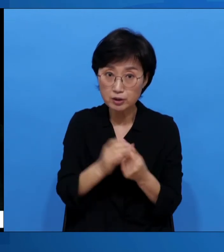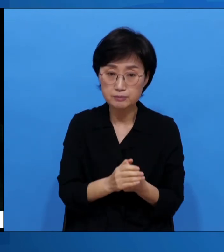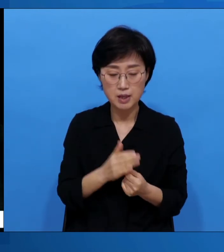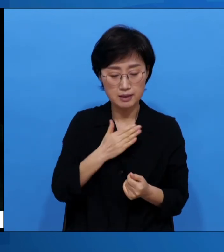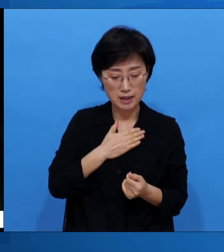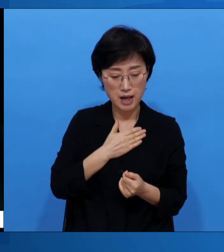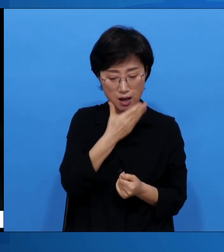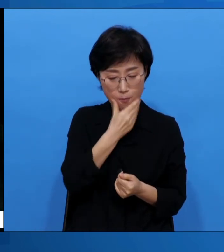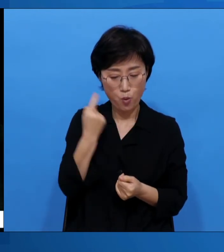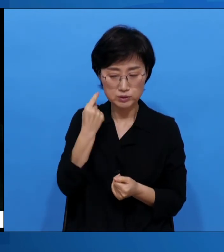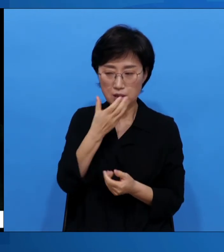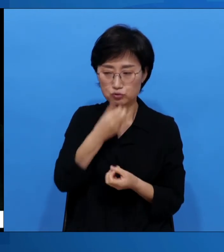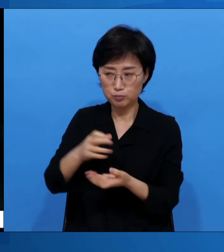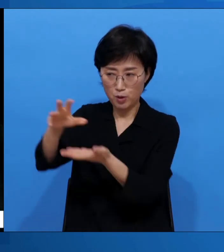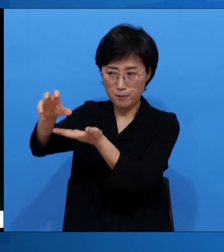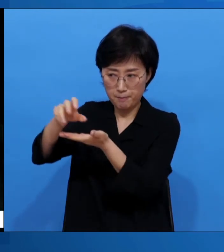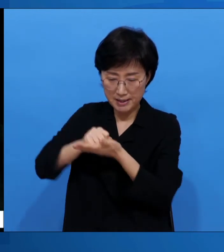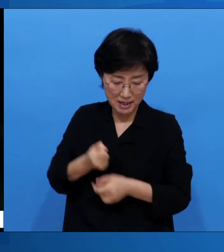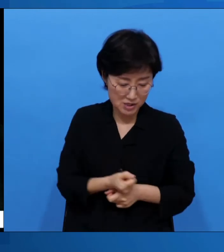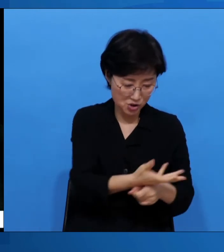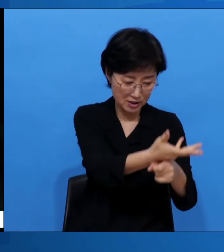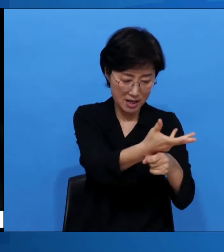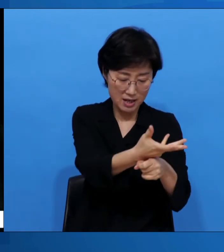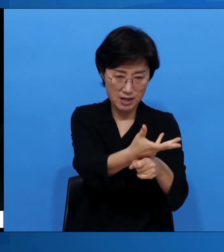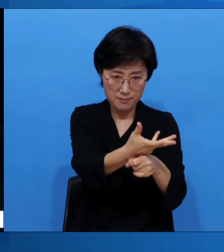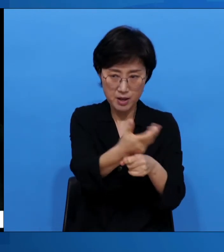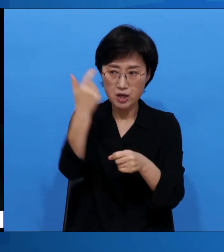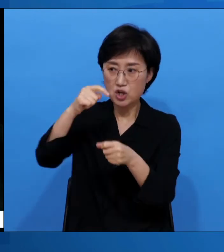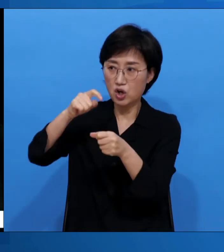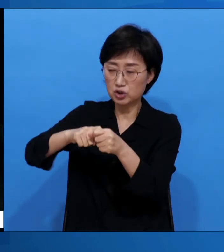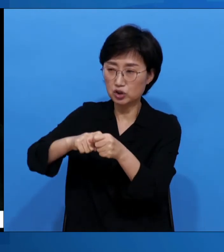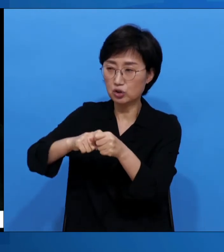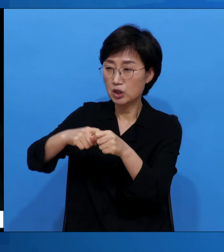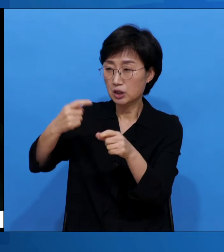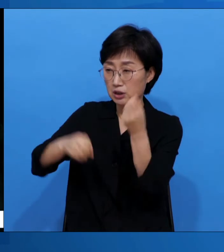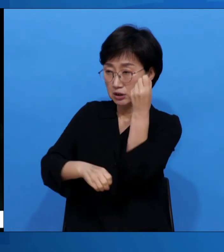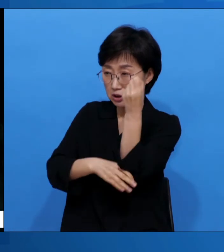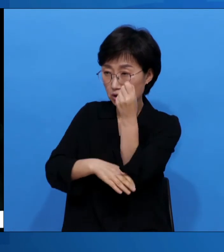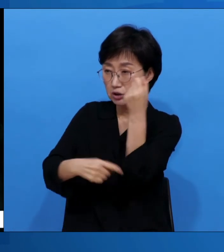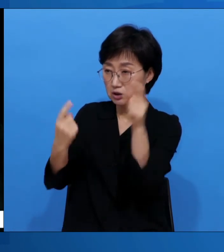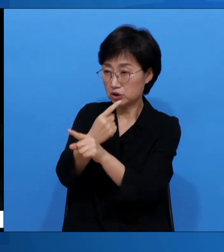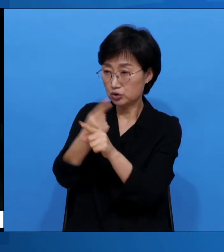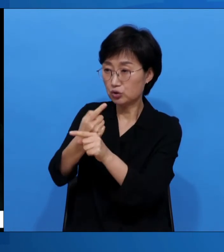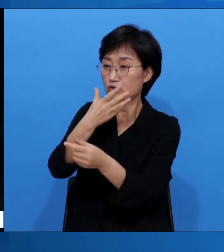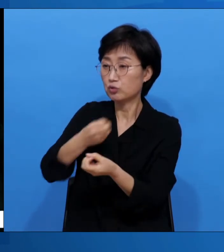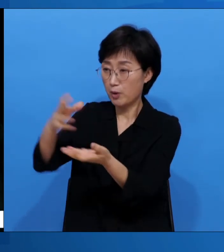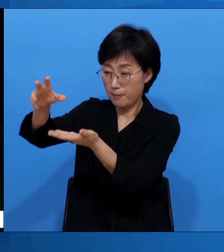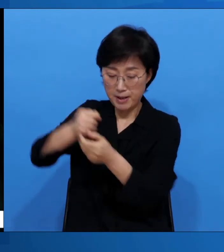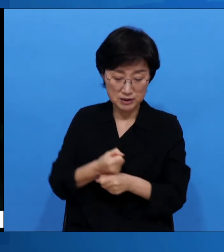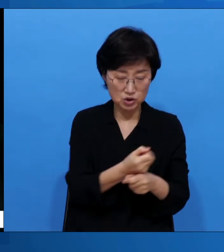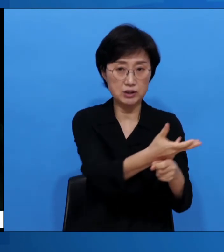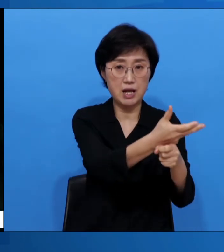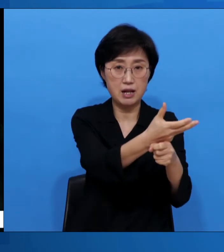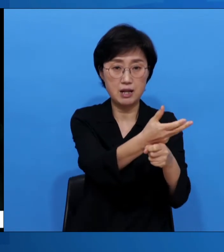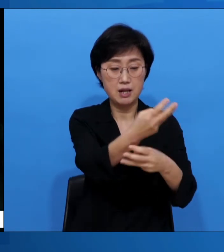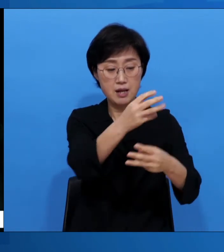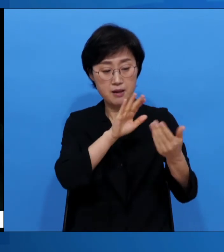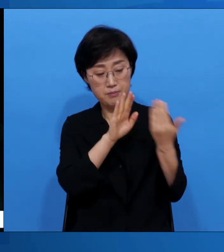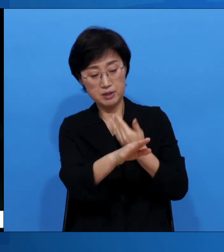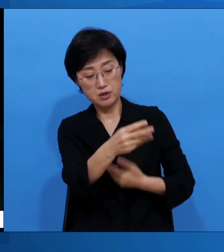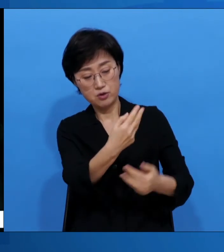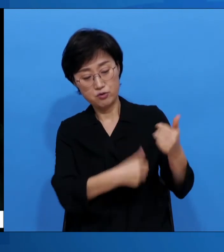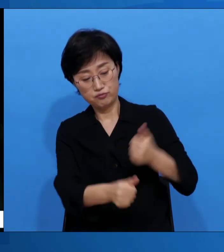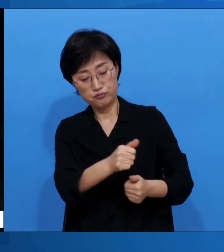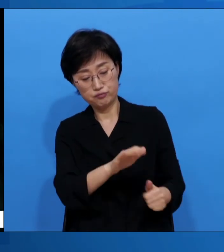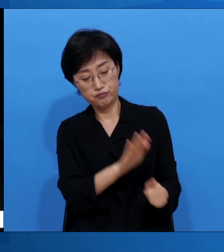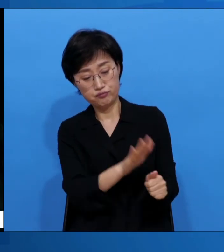누리며 전달하는 감람산 운동, 영적 근원을 치유하는 근원 치유 운동, 미래 살리는 후대 운동을 준비하며